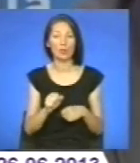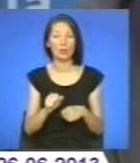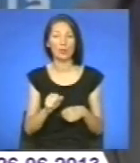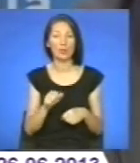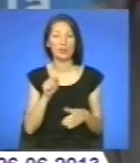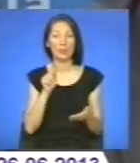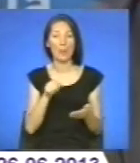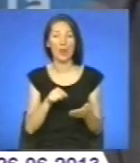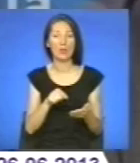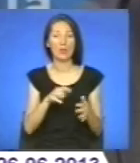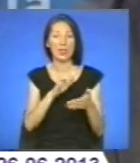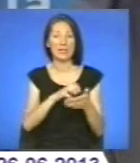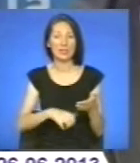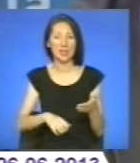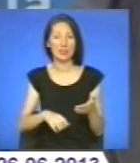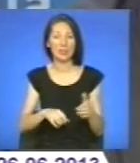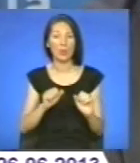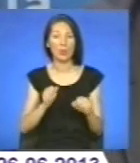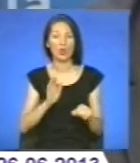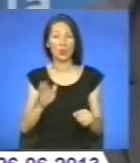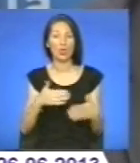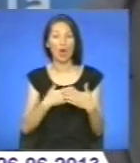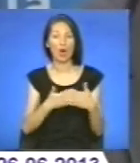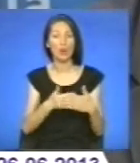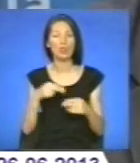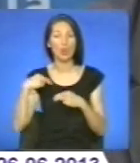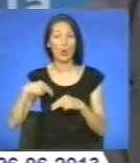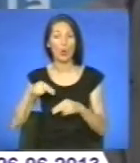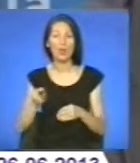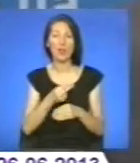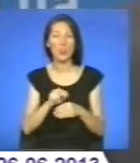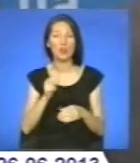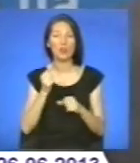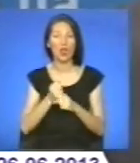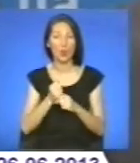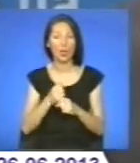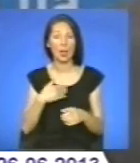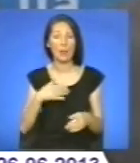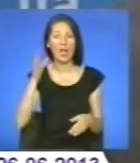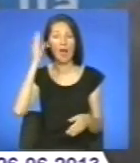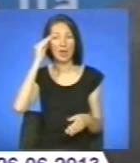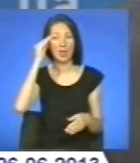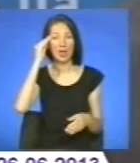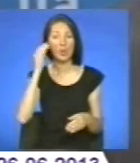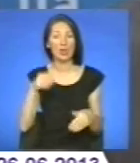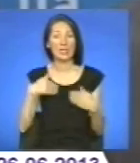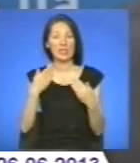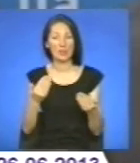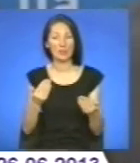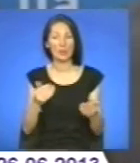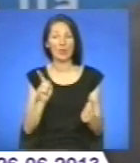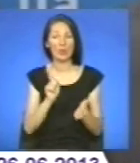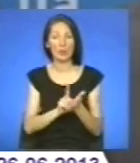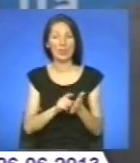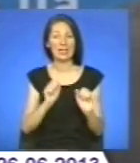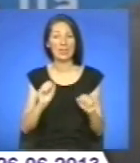певними санкціями, можуть бути і громадські роботи, виправні роботи. Ми вважаємо і, власне, ініціюю уповноважений з прав